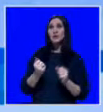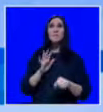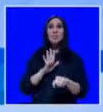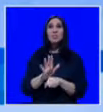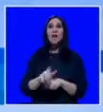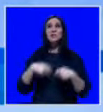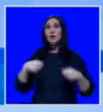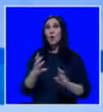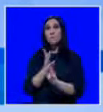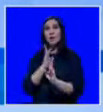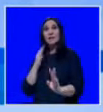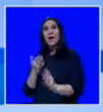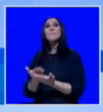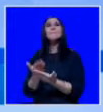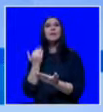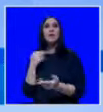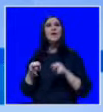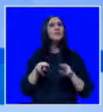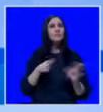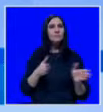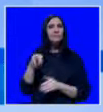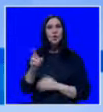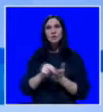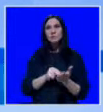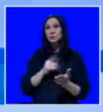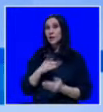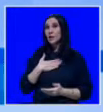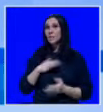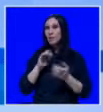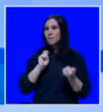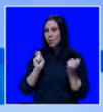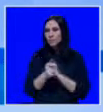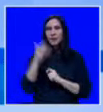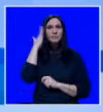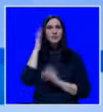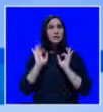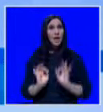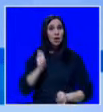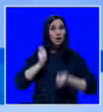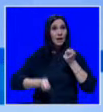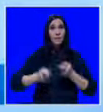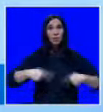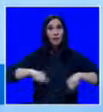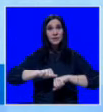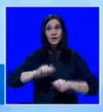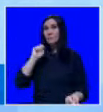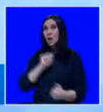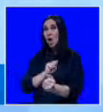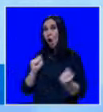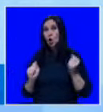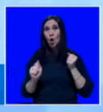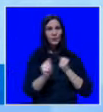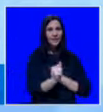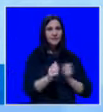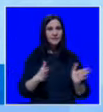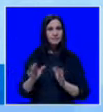В този смисъл, трябва ли да има промяна на министри и сериозен ремонт на кабинета при ротацията?